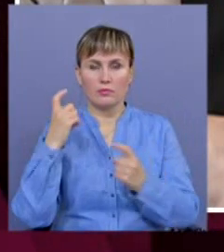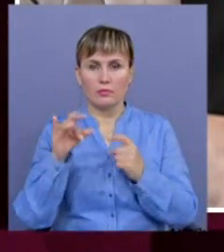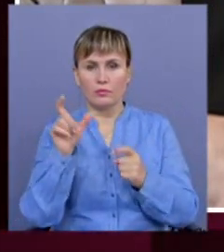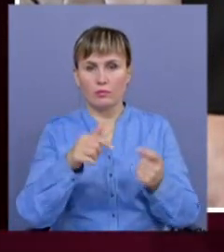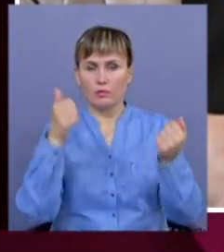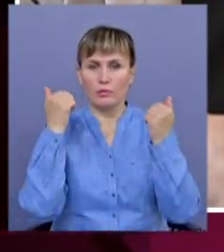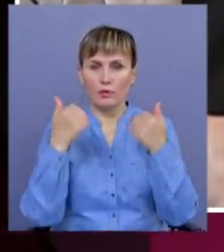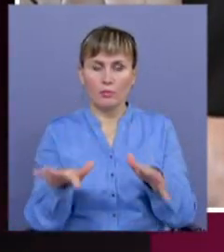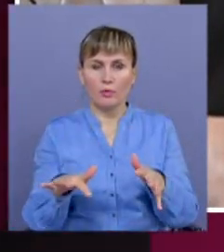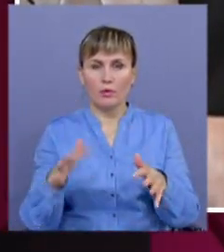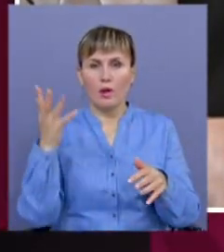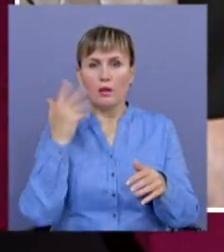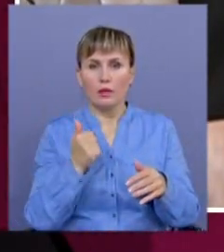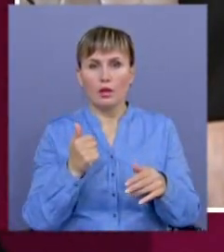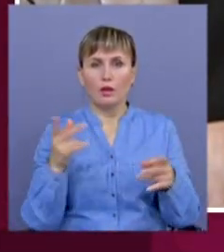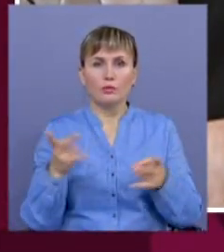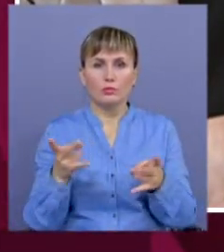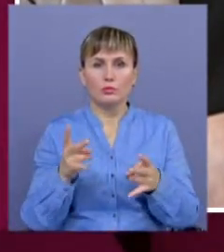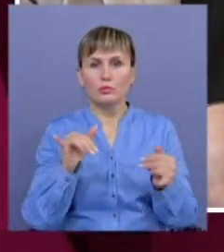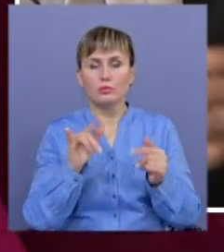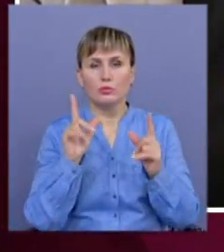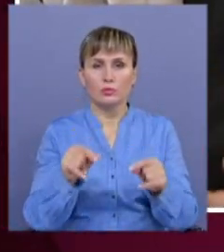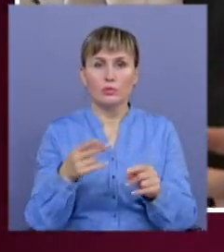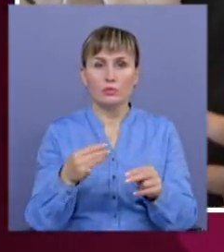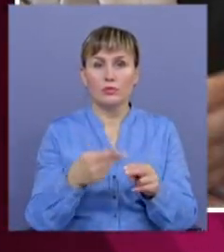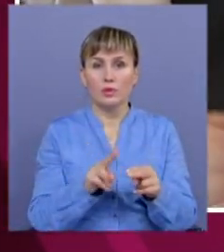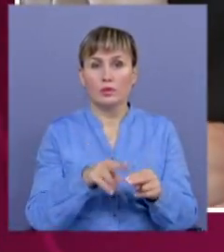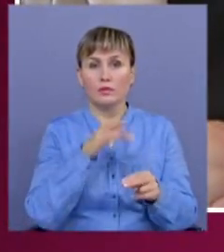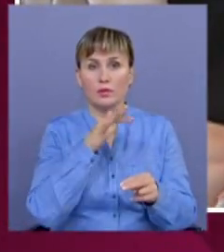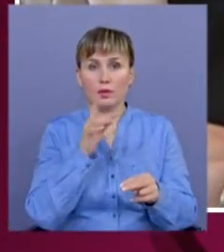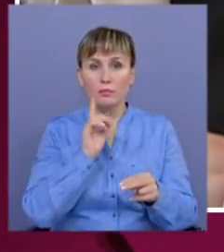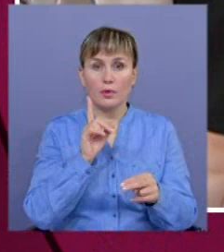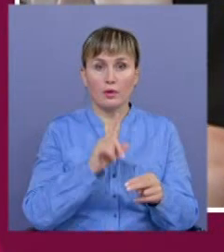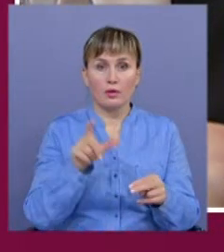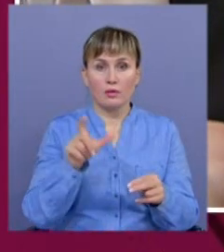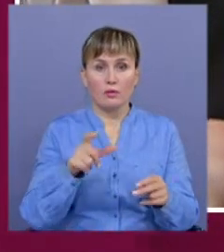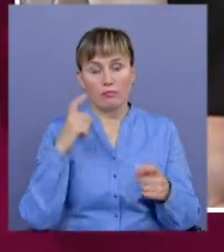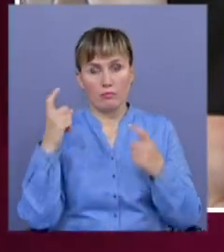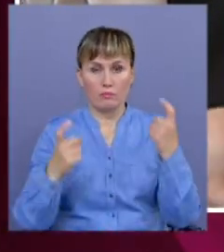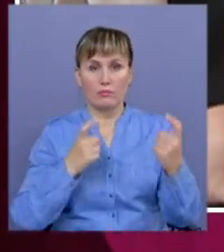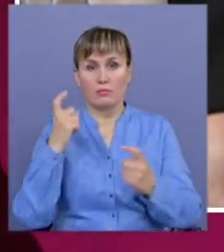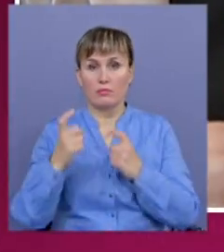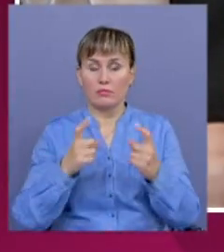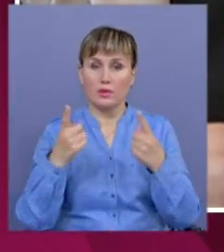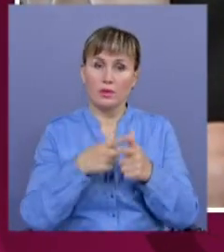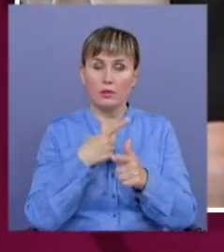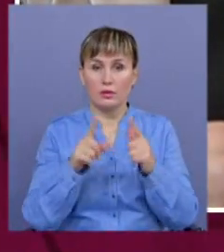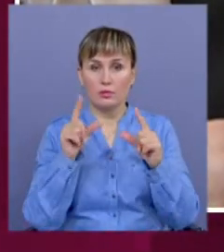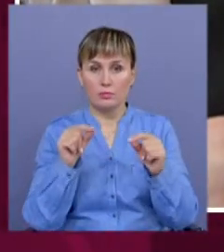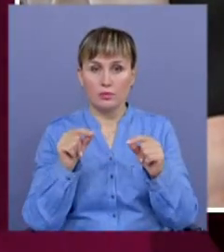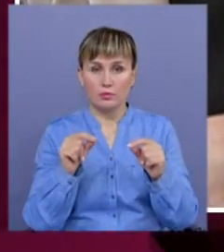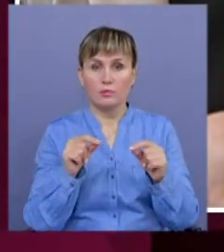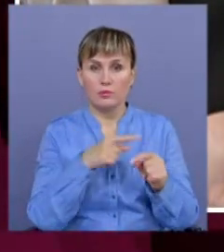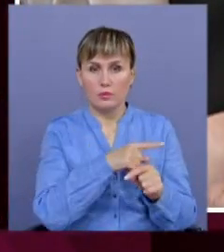помнит дальше, когда до нужной точки доезжает. А и в этот момент, пока пассажир в отключке, так называемой, у него